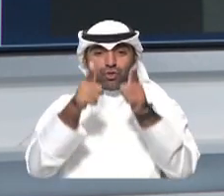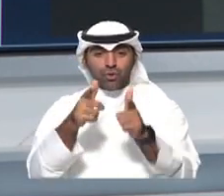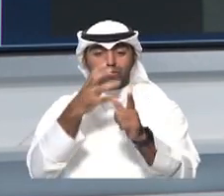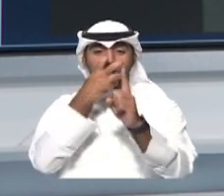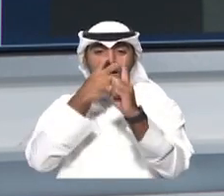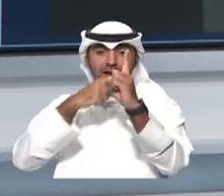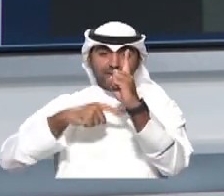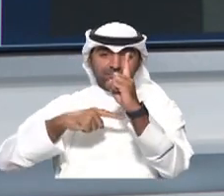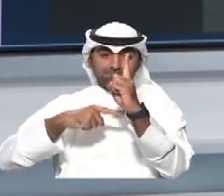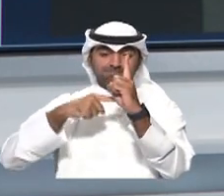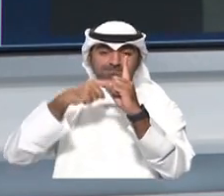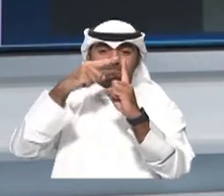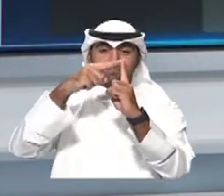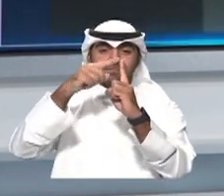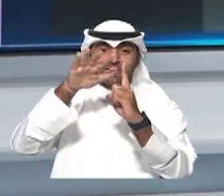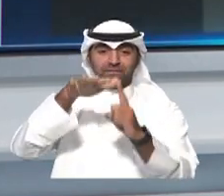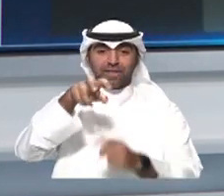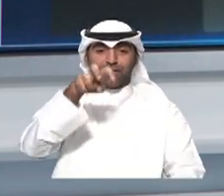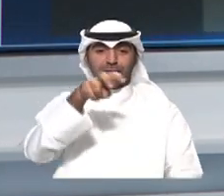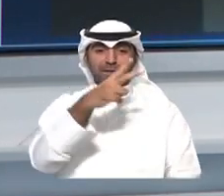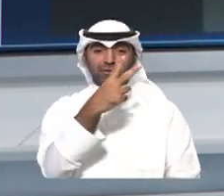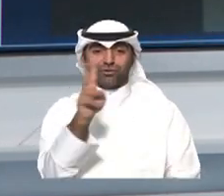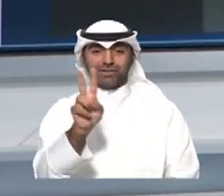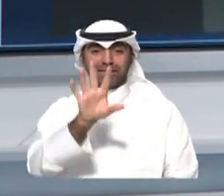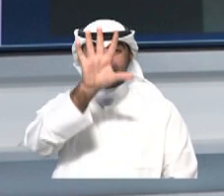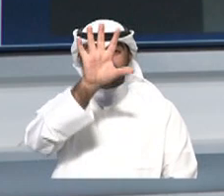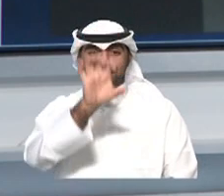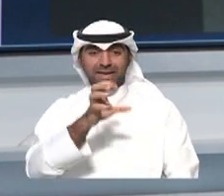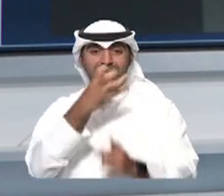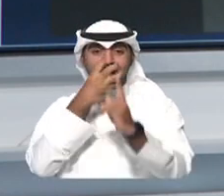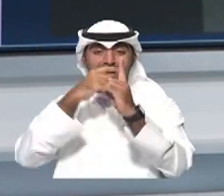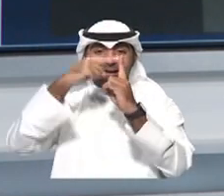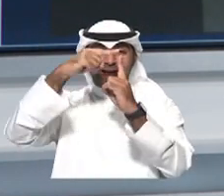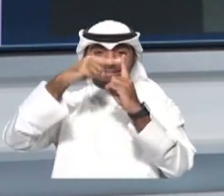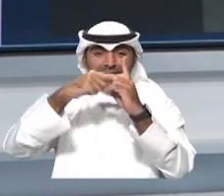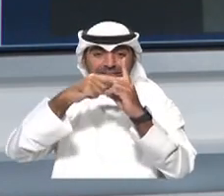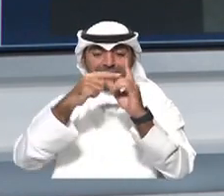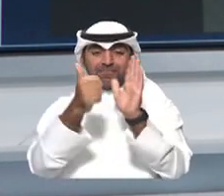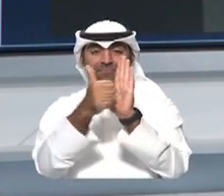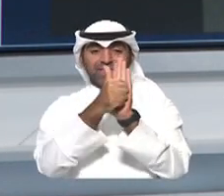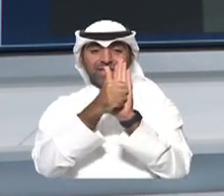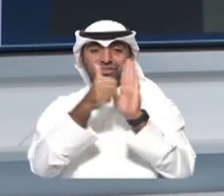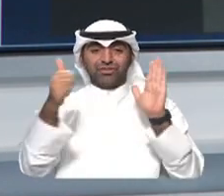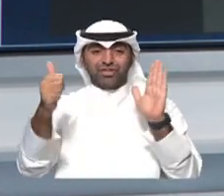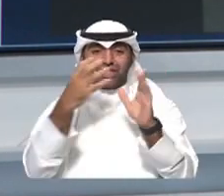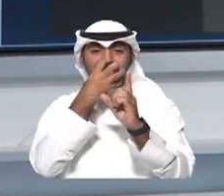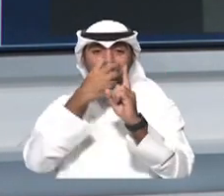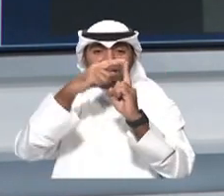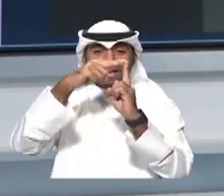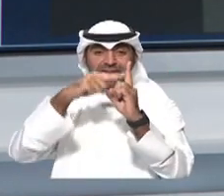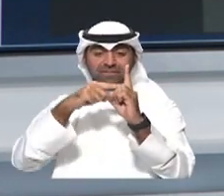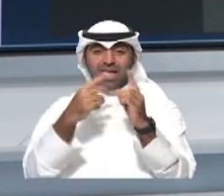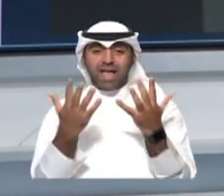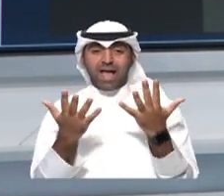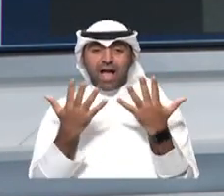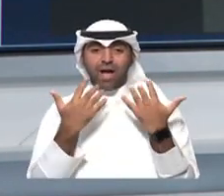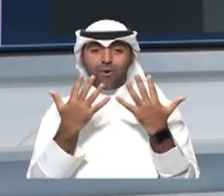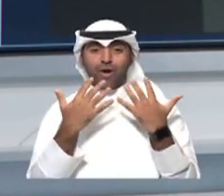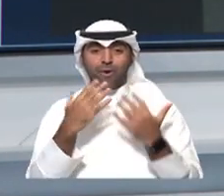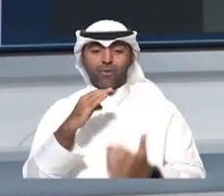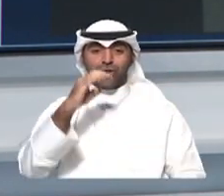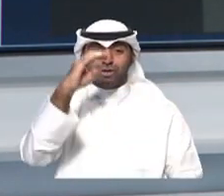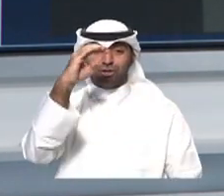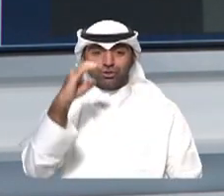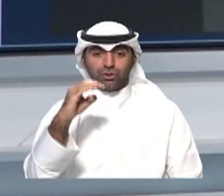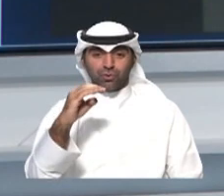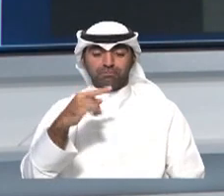العظمى المتوقعة 28، أما الصغرى المتوقعة 16 درجة مئوية. الهواء الجنوبي الشرقي راح يستمر معنا حتى نهاية نهار